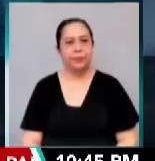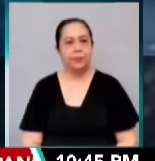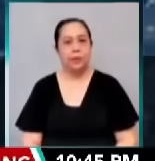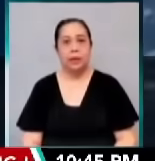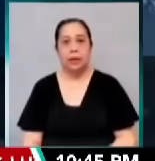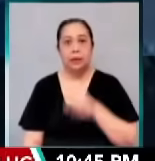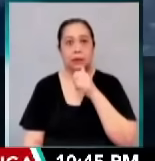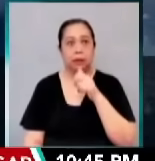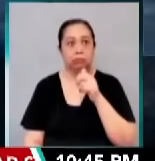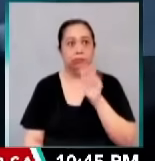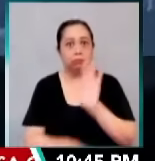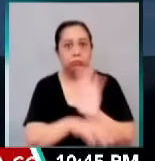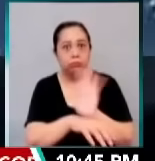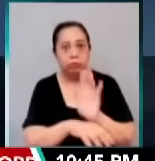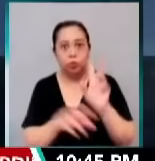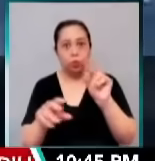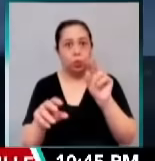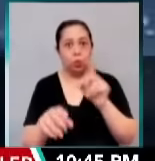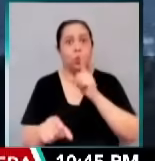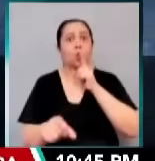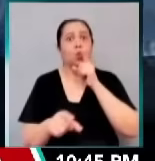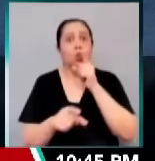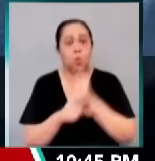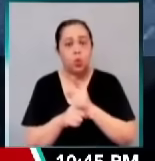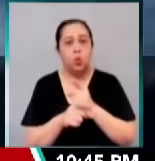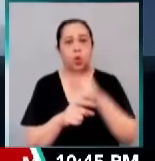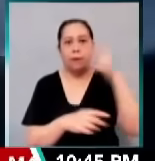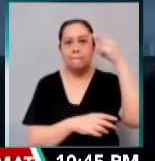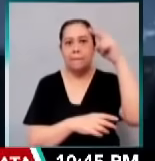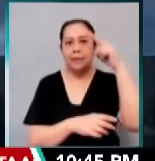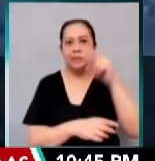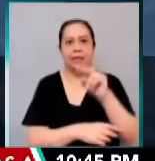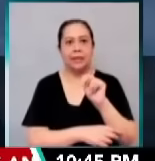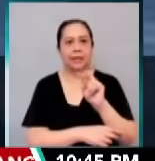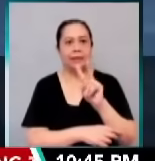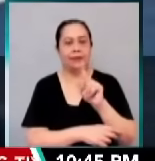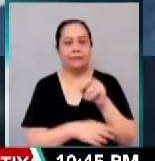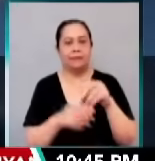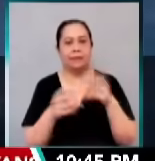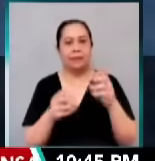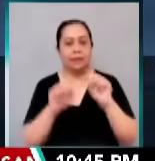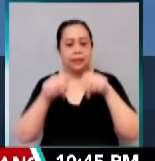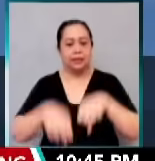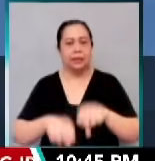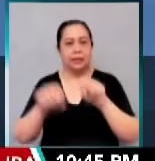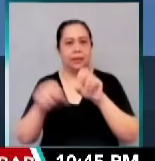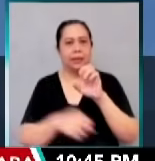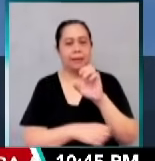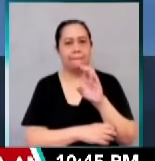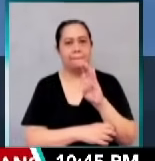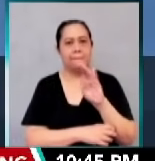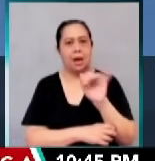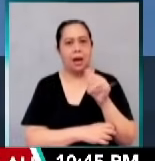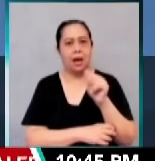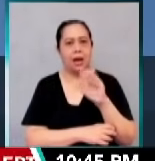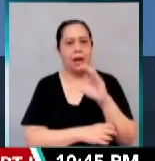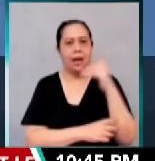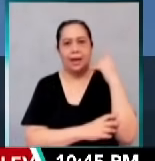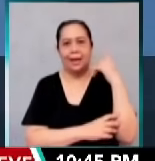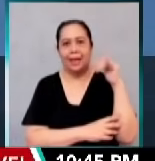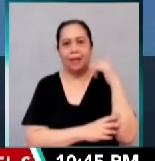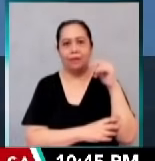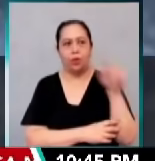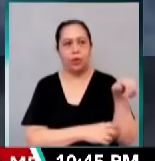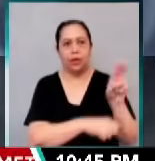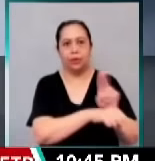pelikula kundi aktwal na operasyon ng Mexican Navy sa karagatan ng Ensenada, Baja California. Gumamit ang mga otoridad ng